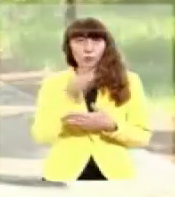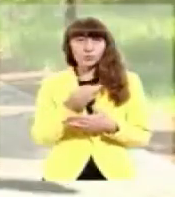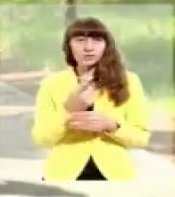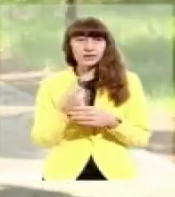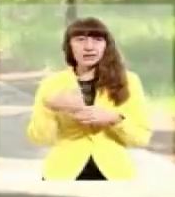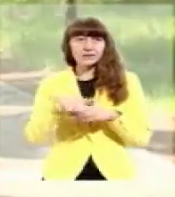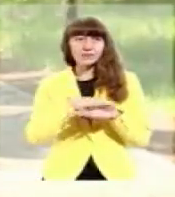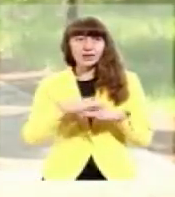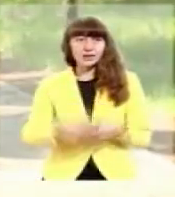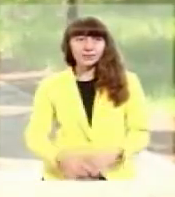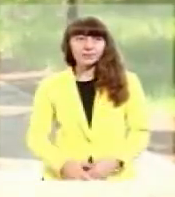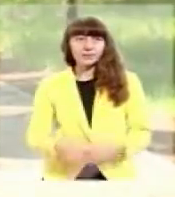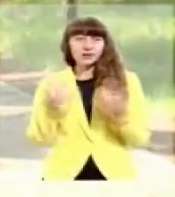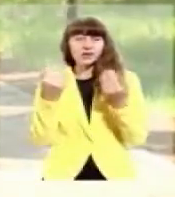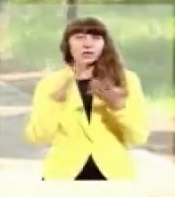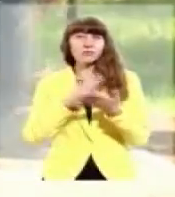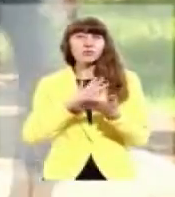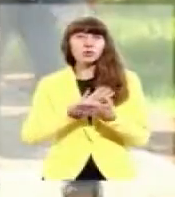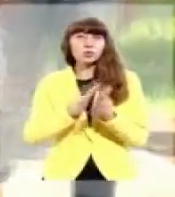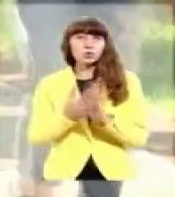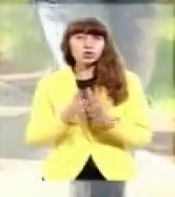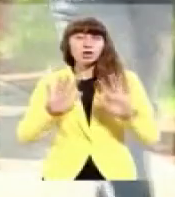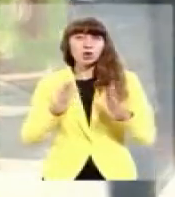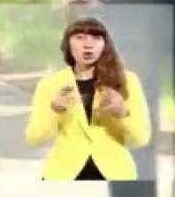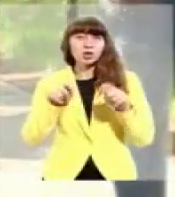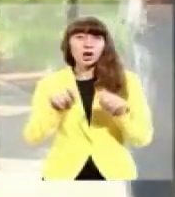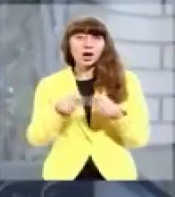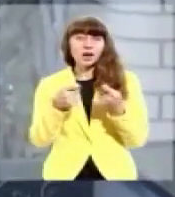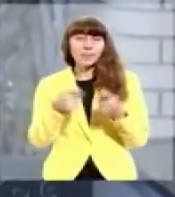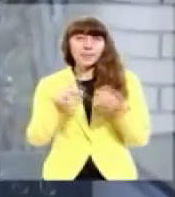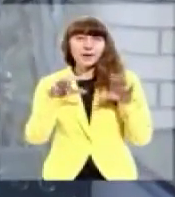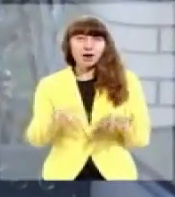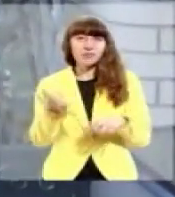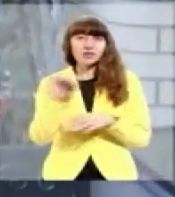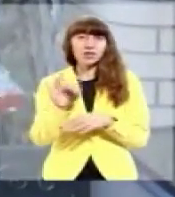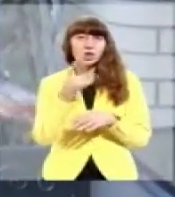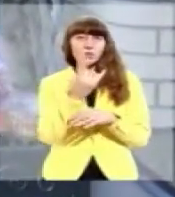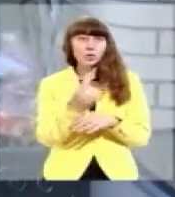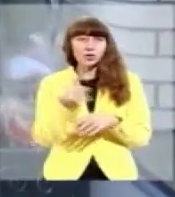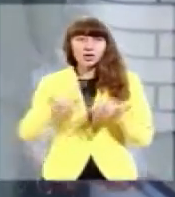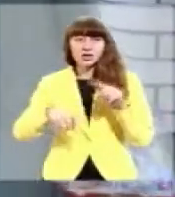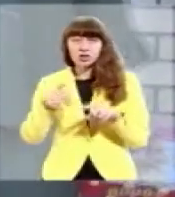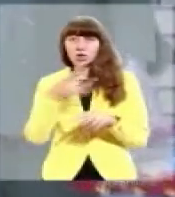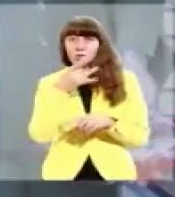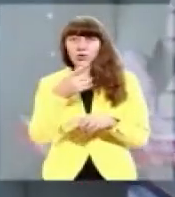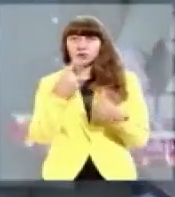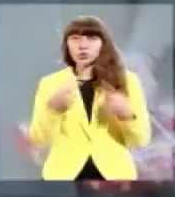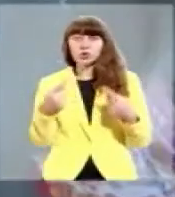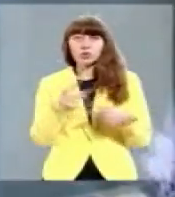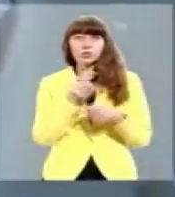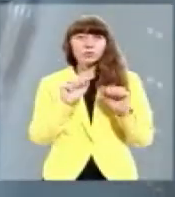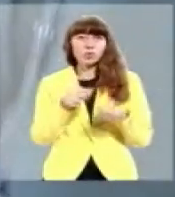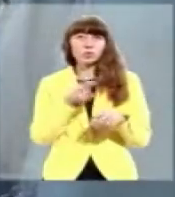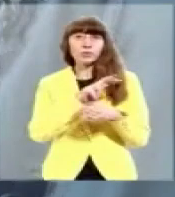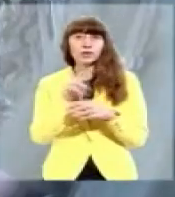мен мүдделерін бұзылған жағдайда ата-аналар, балалар және басқа да кез келген азаматтар өз аймағында уәкілеттердің көмегіне жүгіне алады.